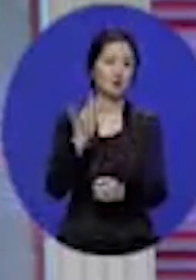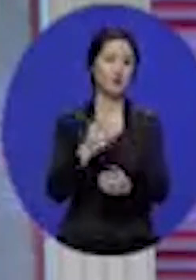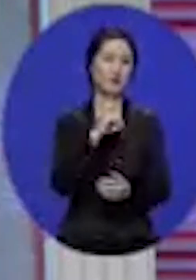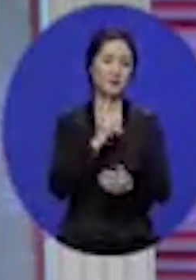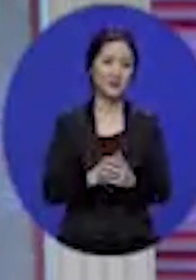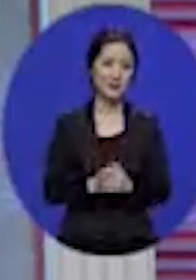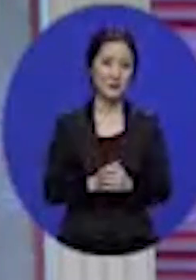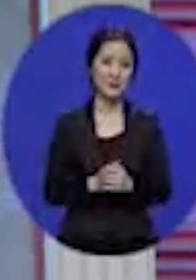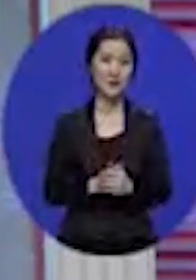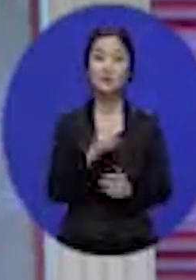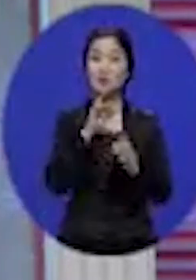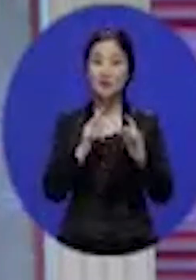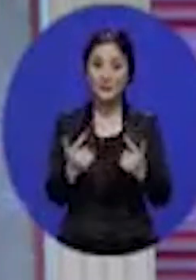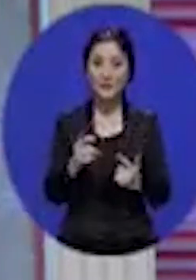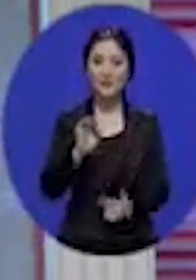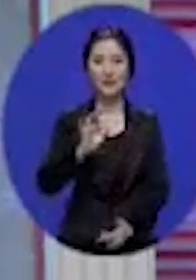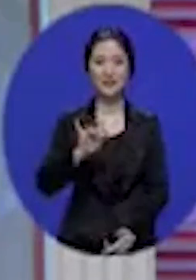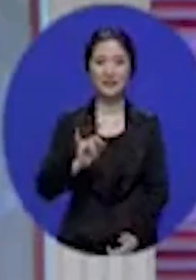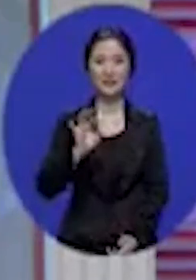그렇게 좋아했대요.